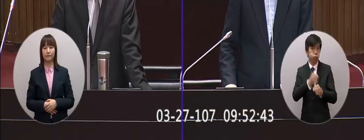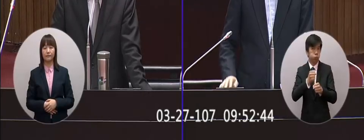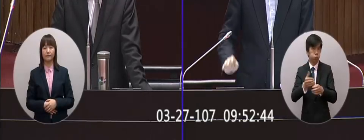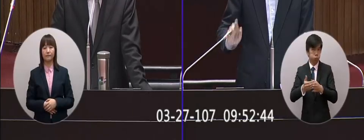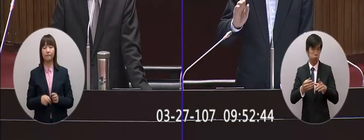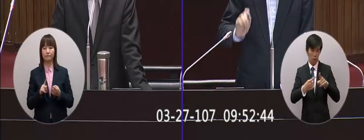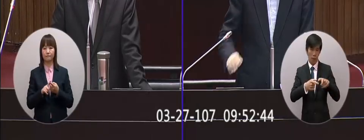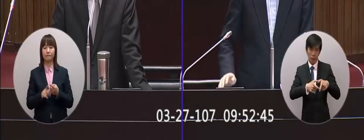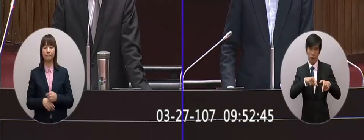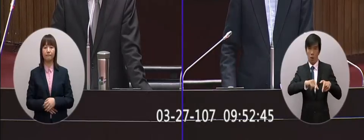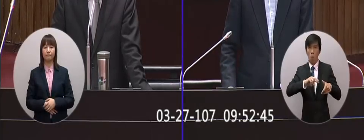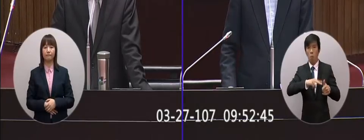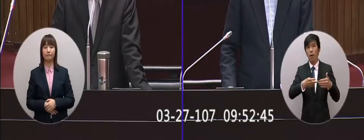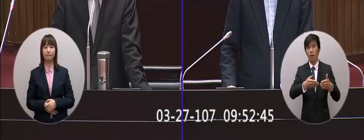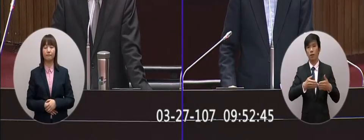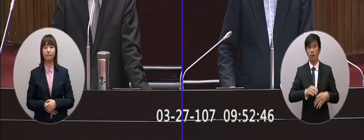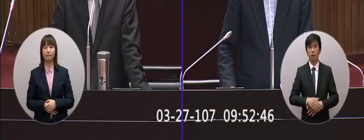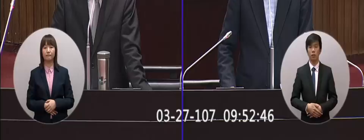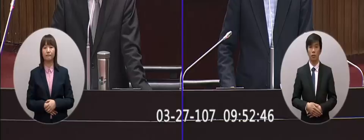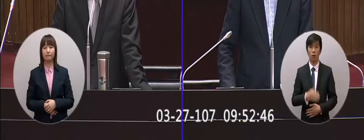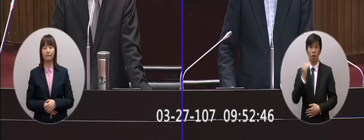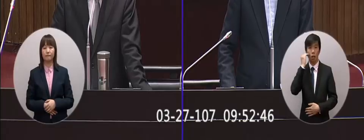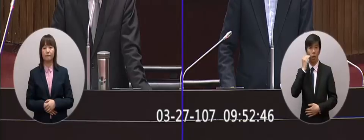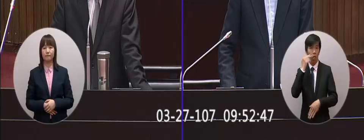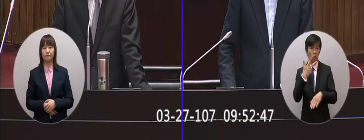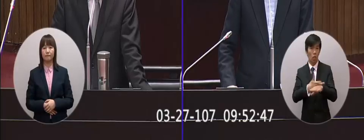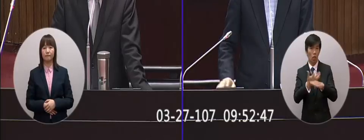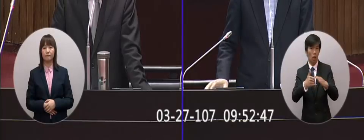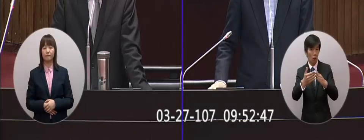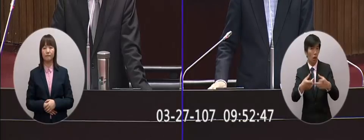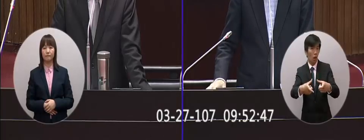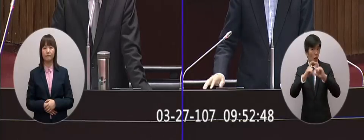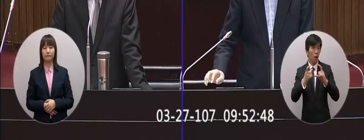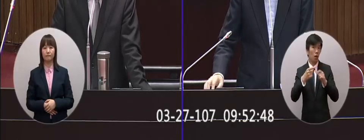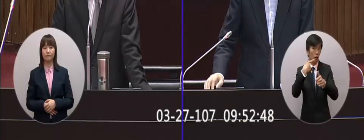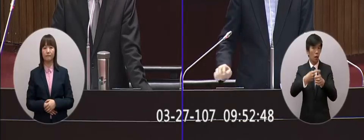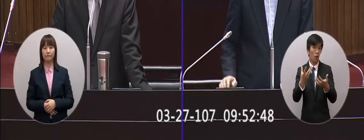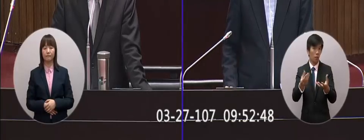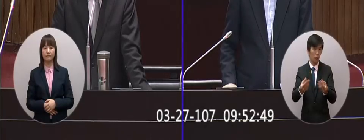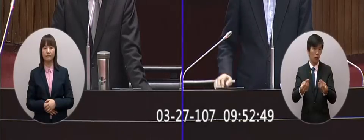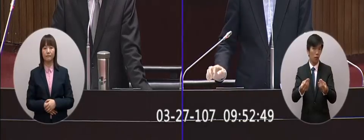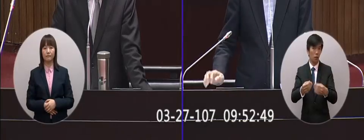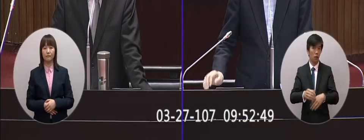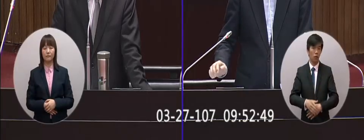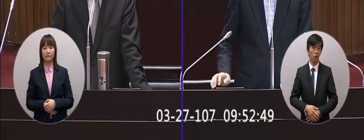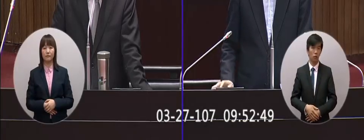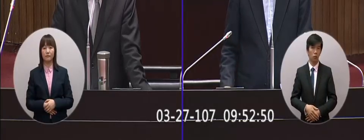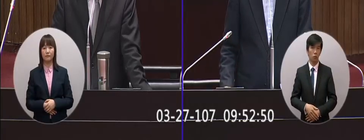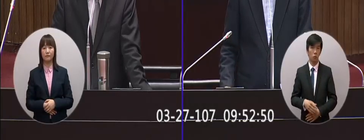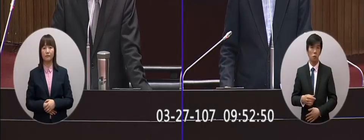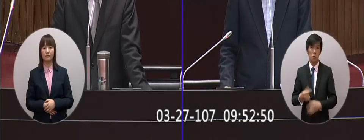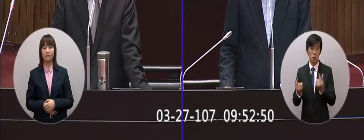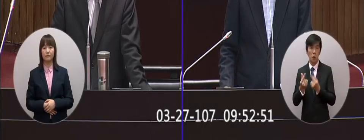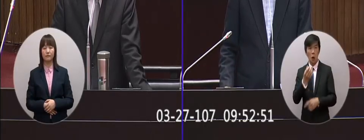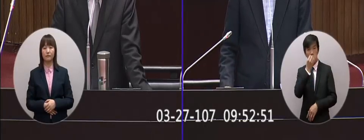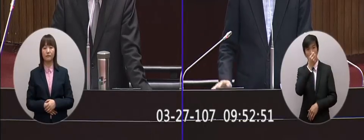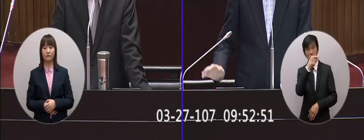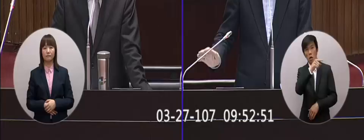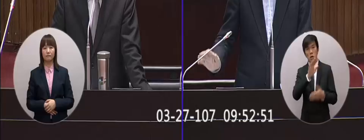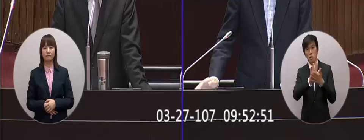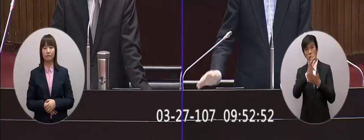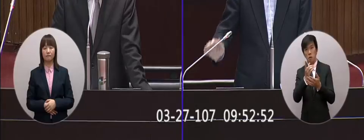改了哈。 对， 如果不去恢复技职教育，我相信香港就是我们的一个明